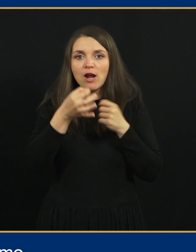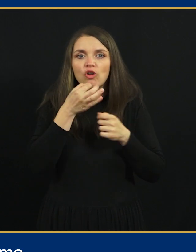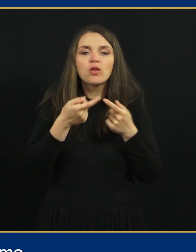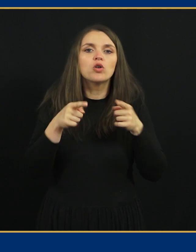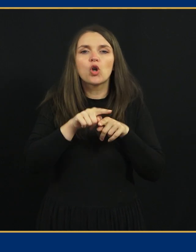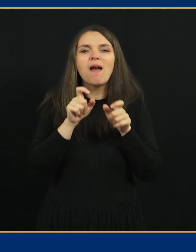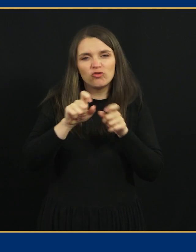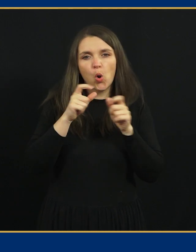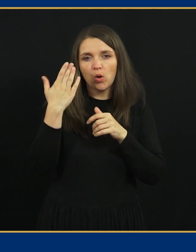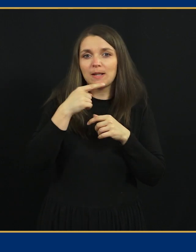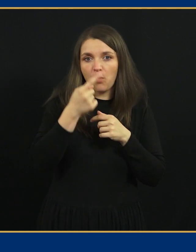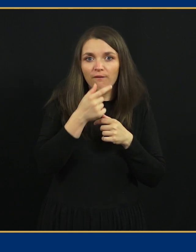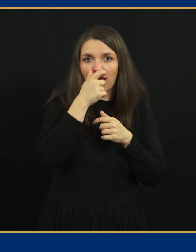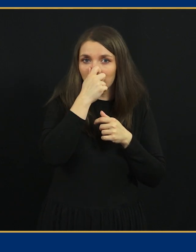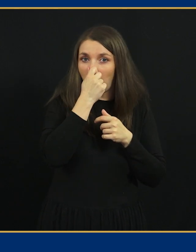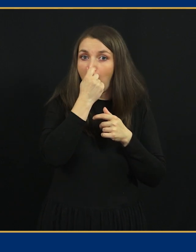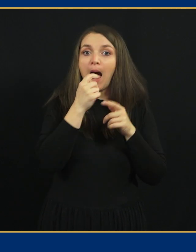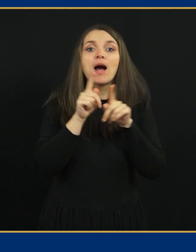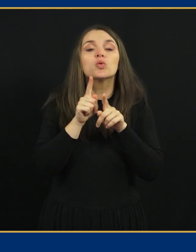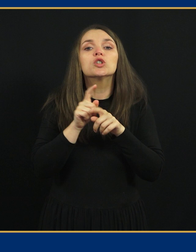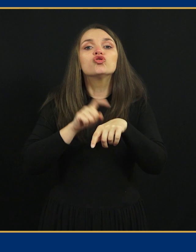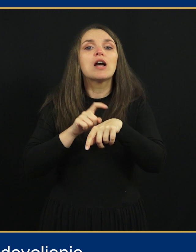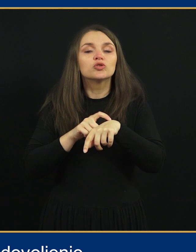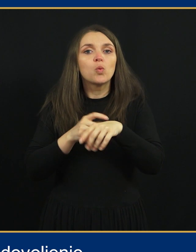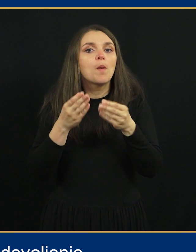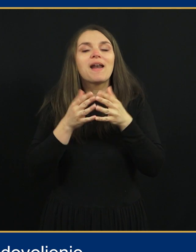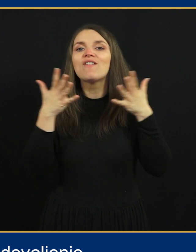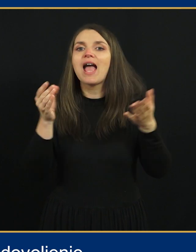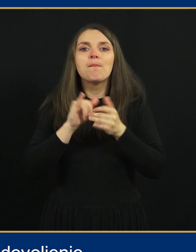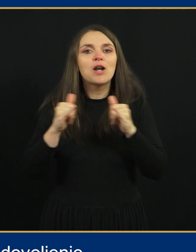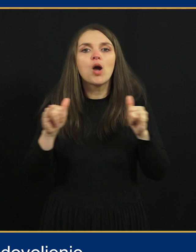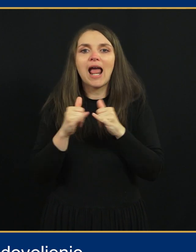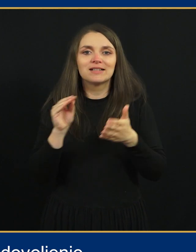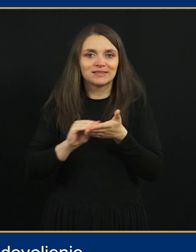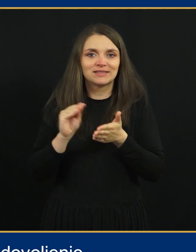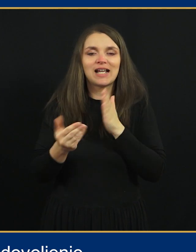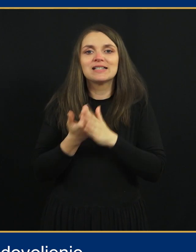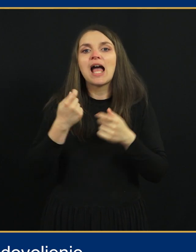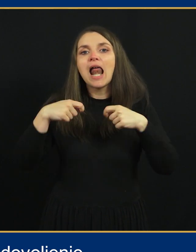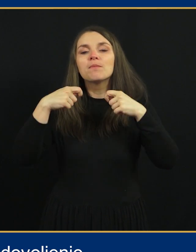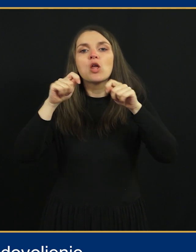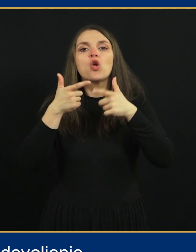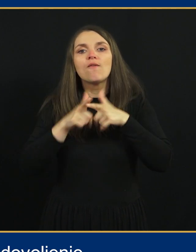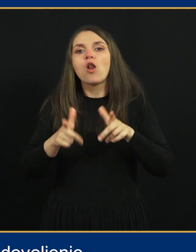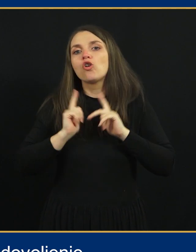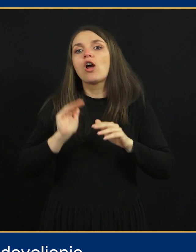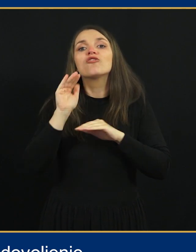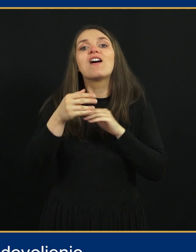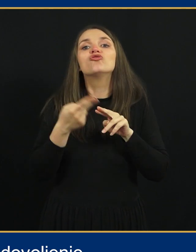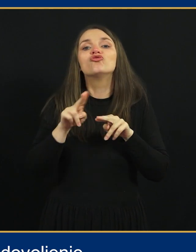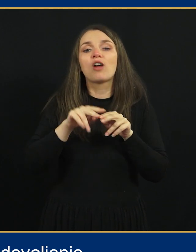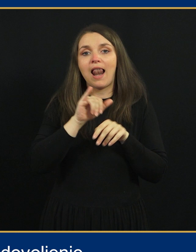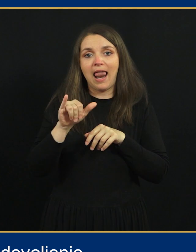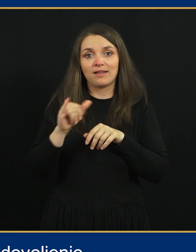oziroma vzrokov, ki sem jih povedal, ampak tudi časovno, prevelika birokracija, ne, za gradbeno dovoljenje čaka z več let.